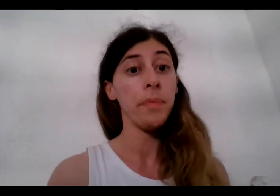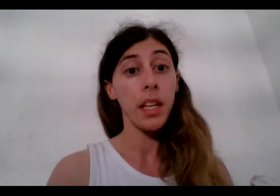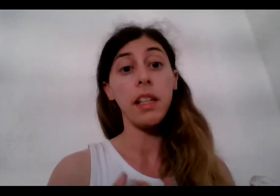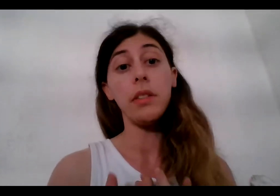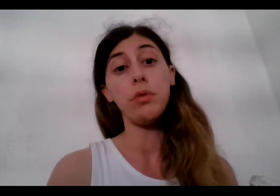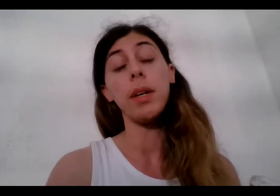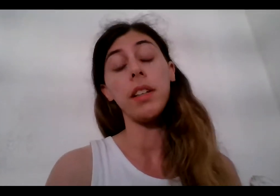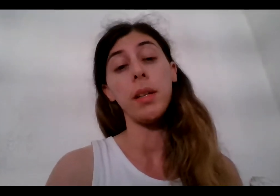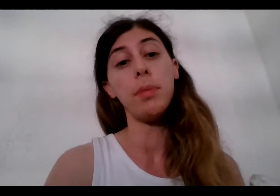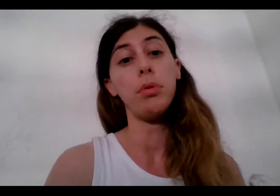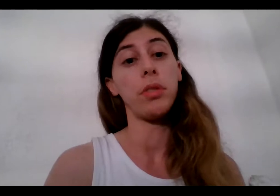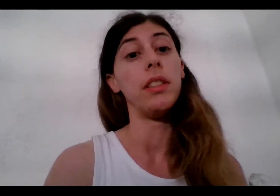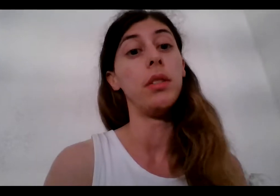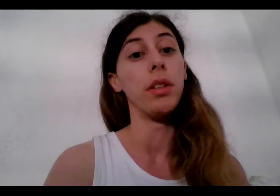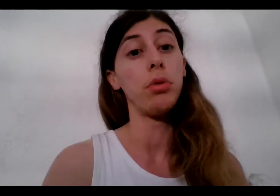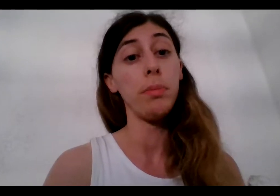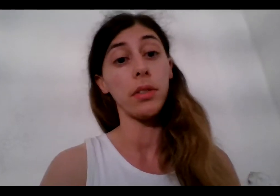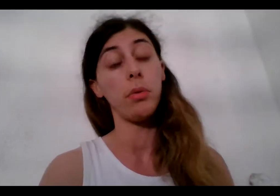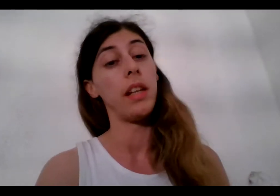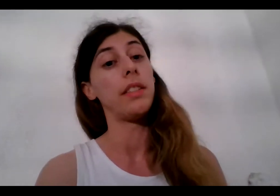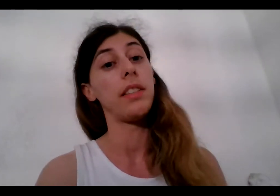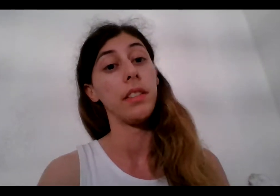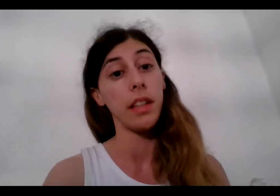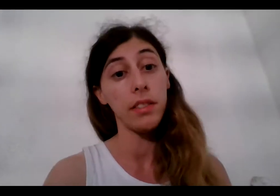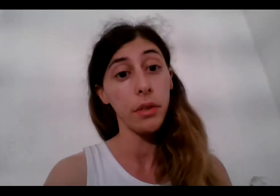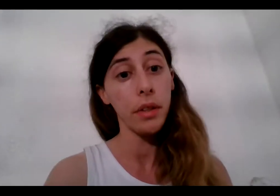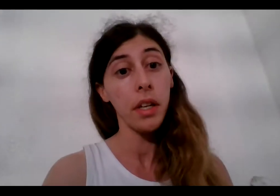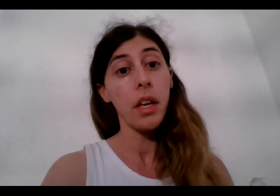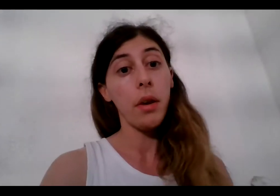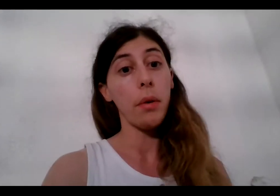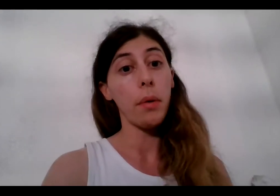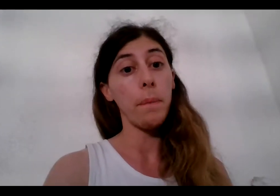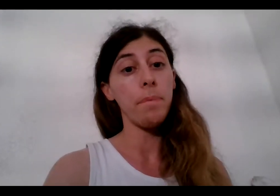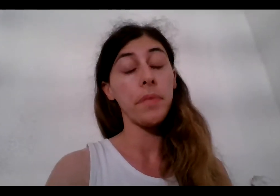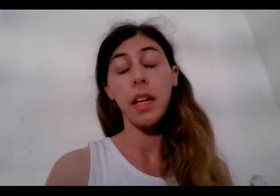inconditionnellement, et je vais m'attarder un petit peu sur cette situation parce qu'elle est très intéressante.